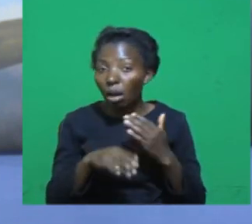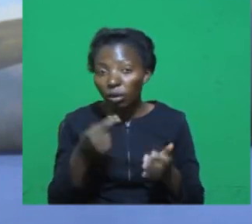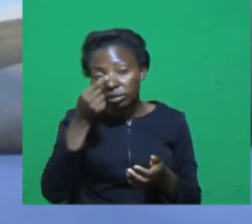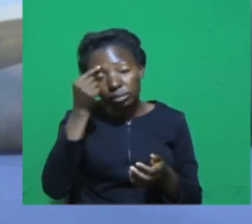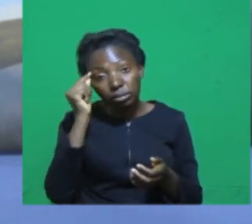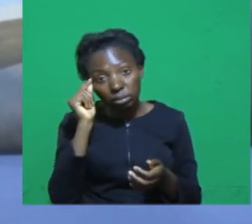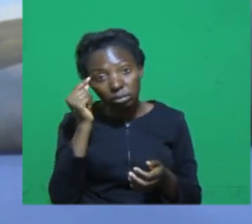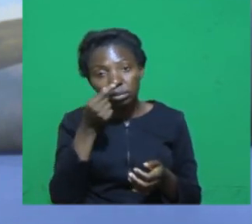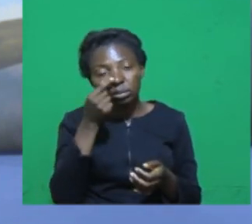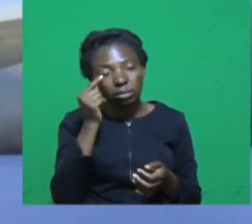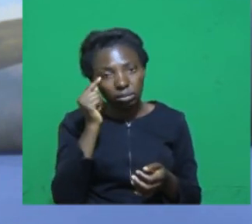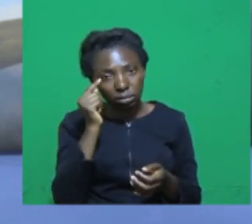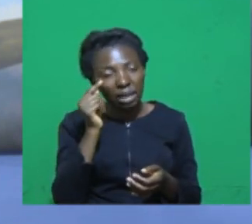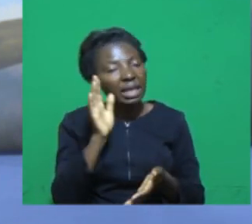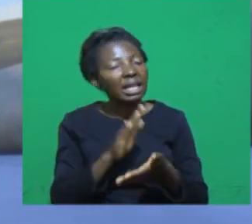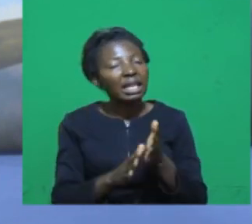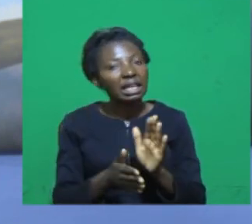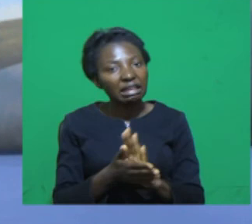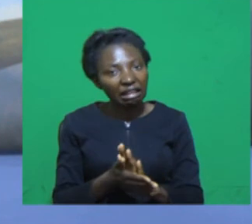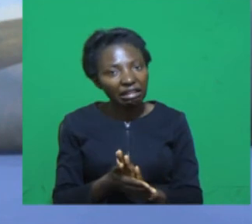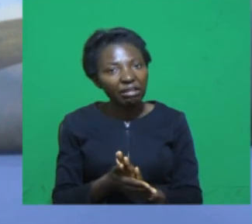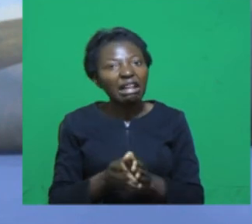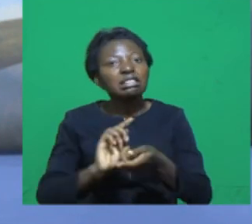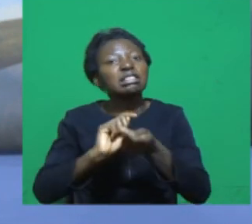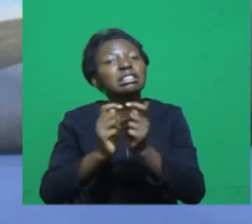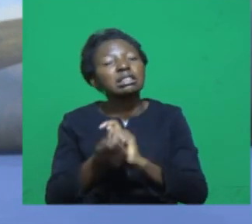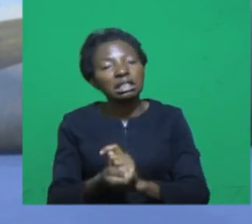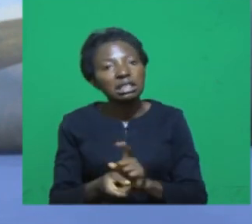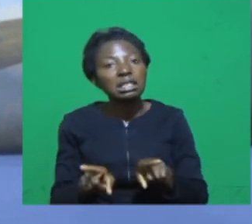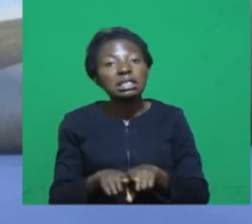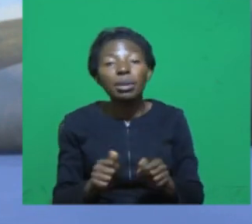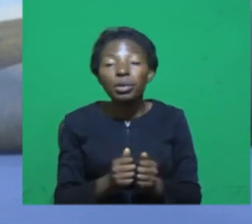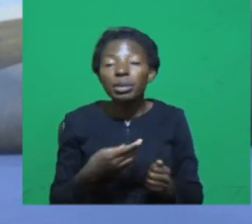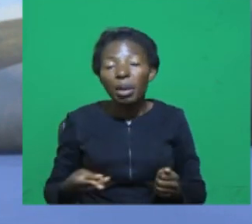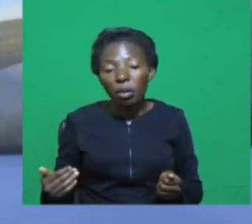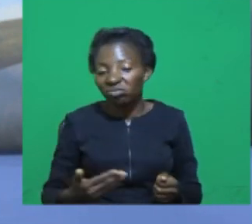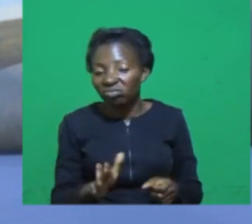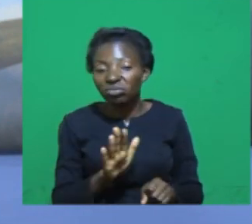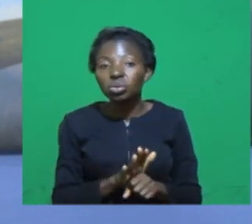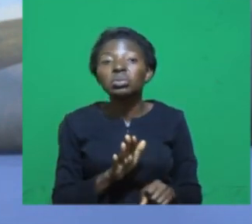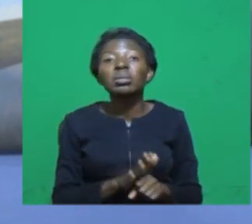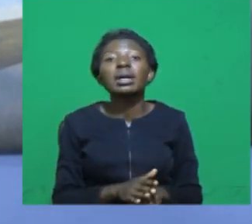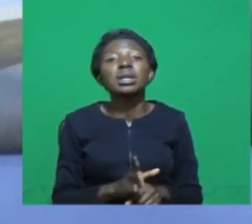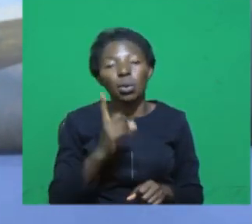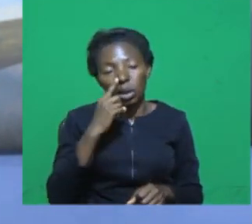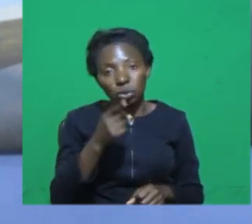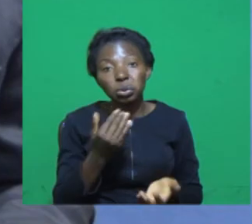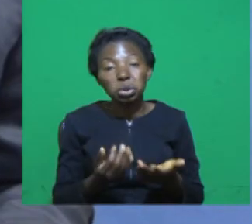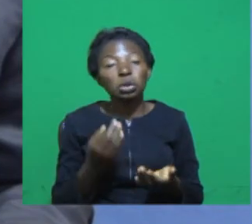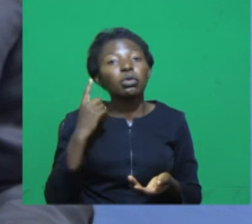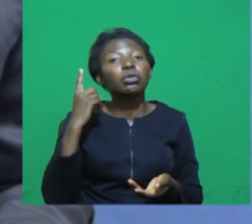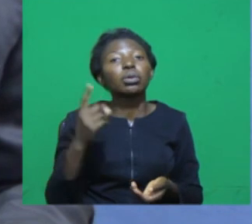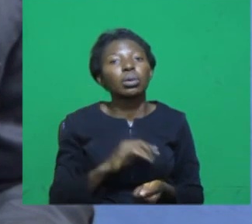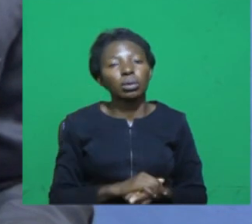yema-eyelids, tsiye chaidzo, musadziite sezvinoitwa nevanoshambadza bonde iwe uri mwana waMwari.